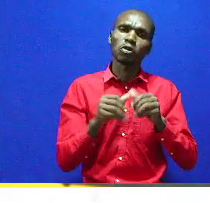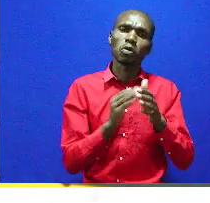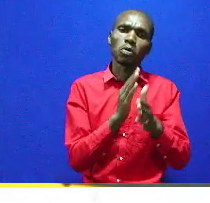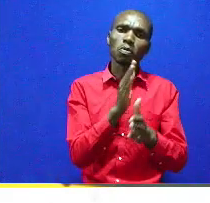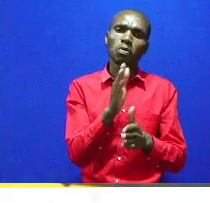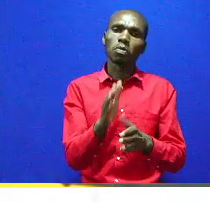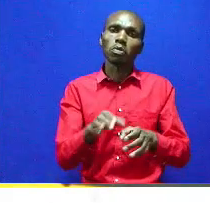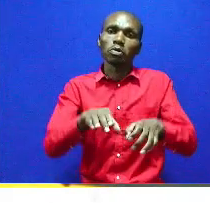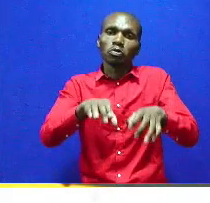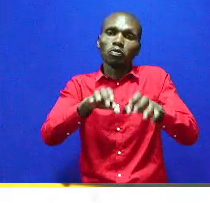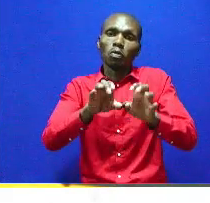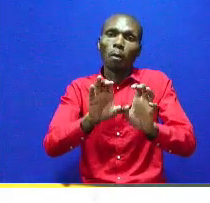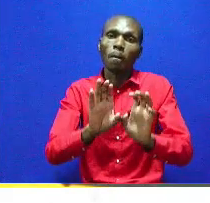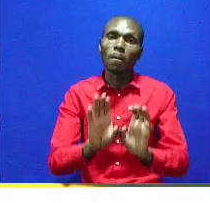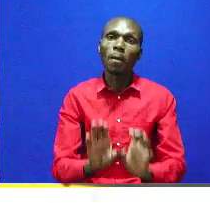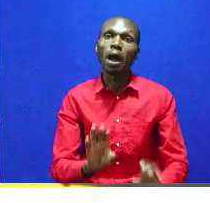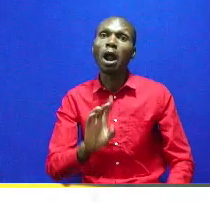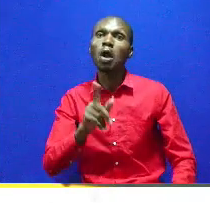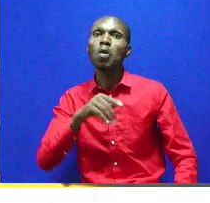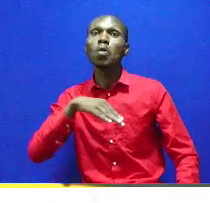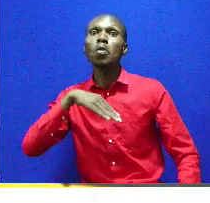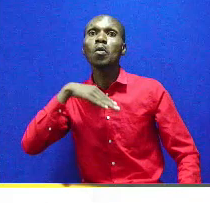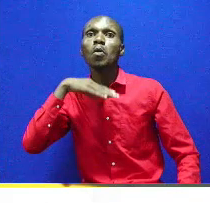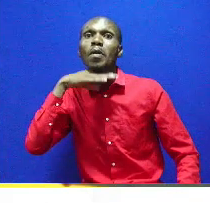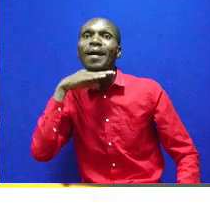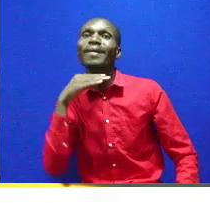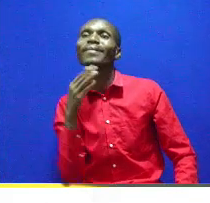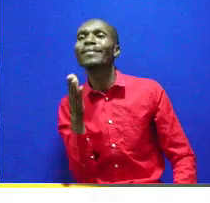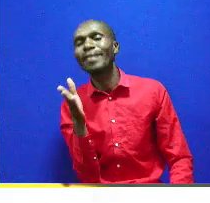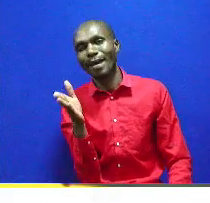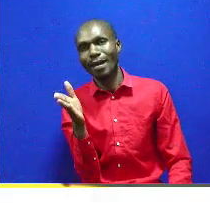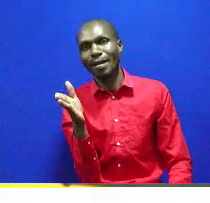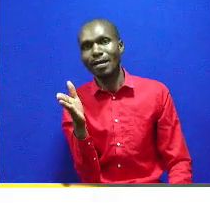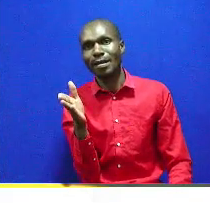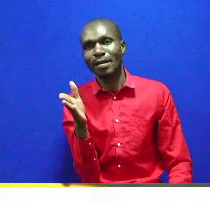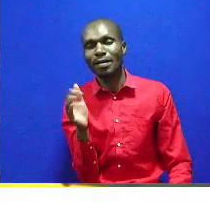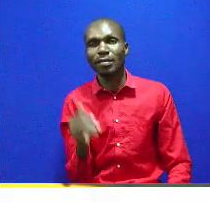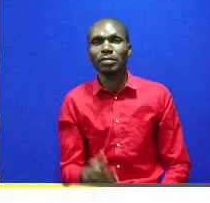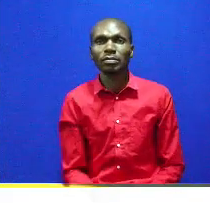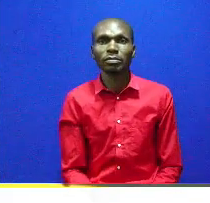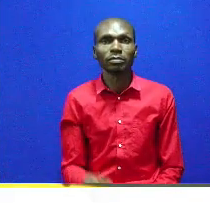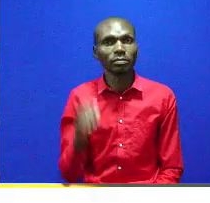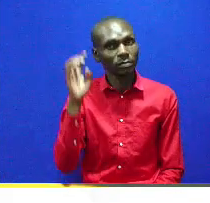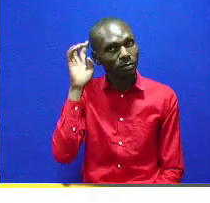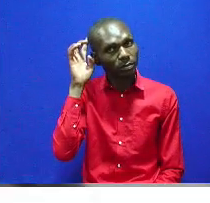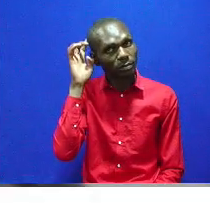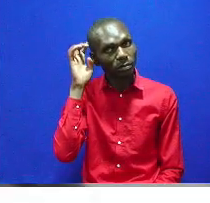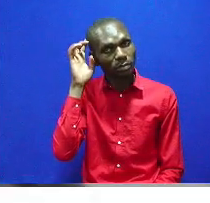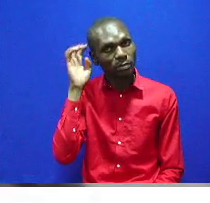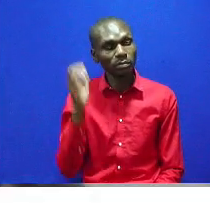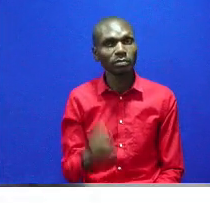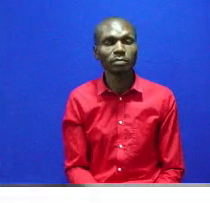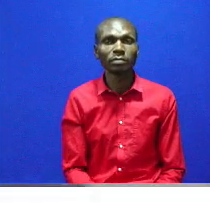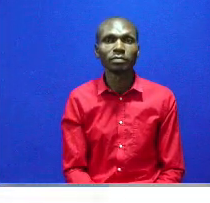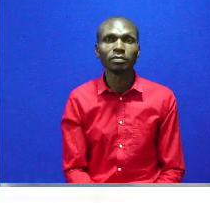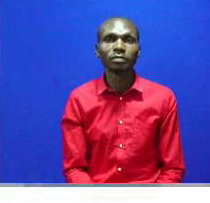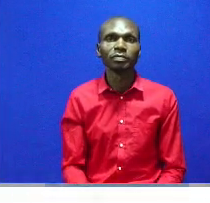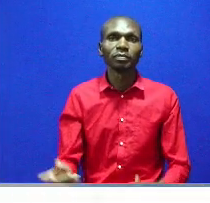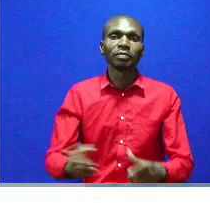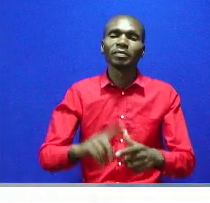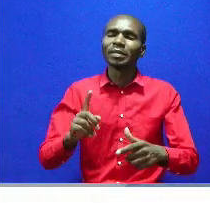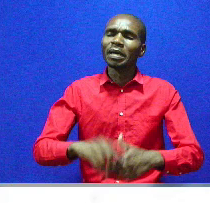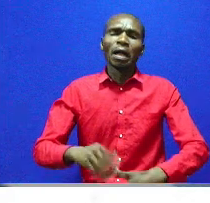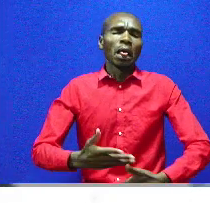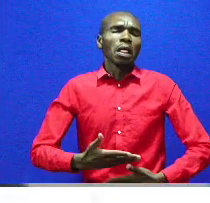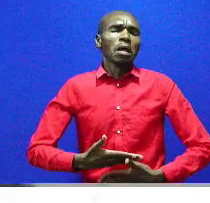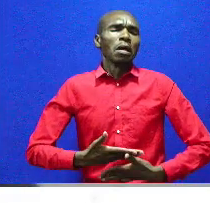omwana aivyo yobete kagusiria obo ima buwa yorbo tiurwa senchila yobo ikiranu nigo tuwargani rinumuriki ito julikerubo Nobororo